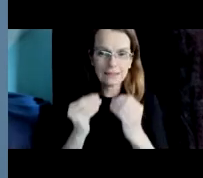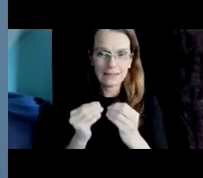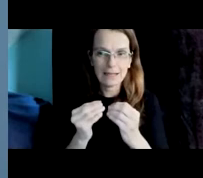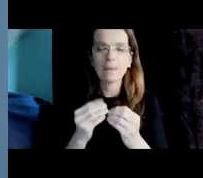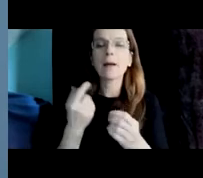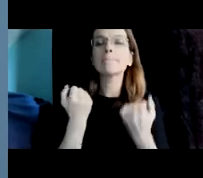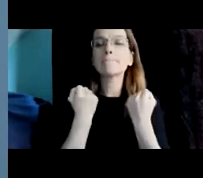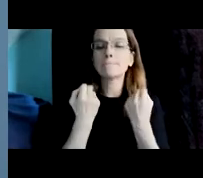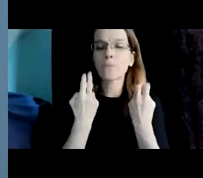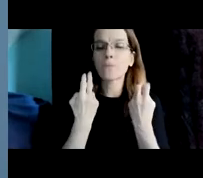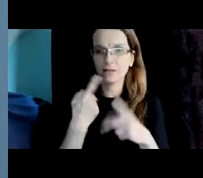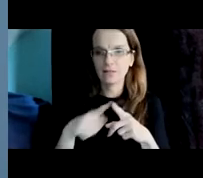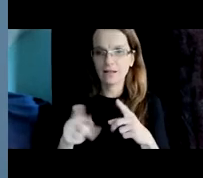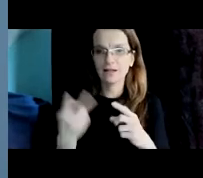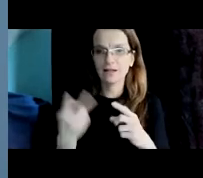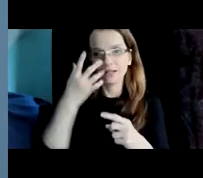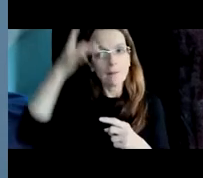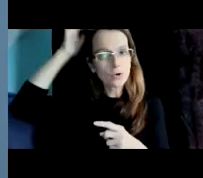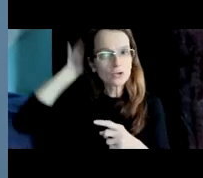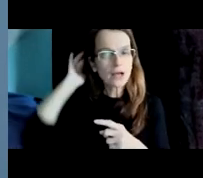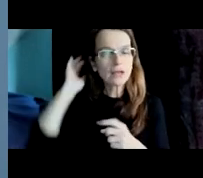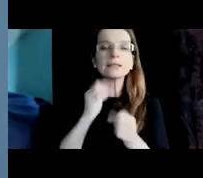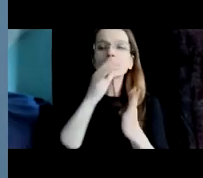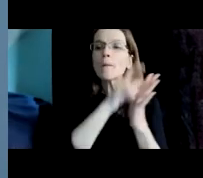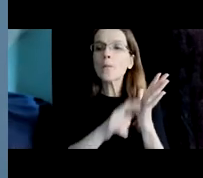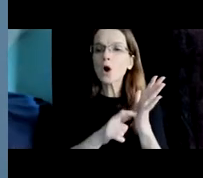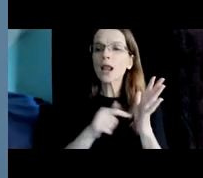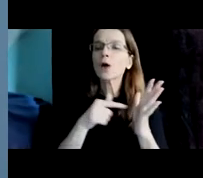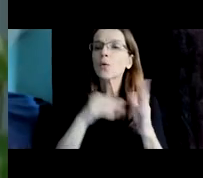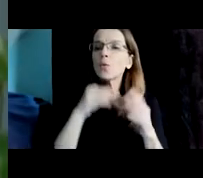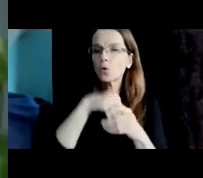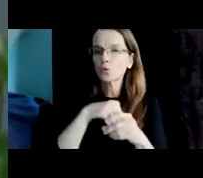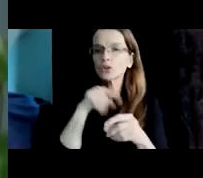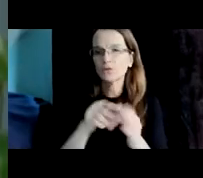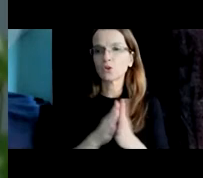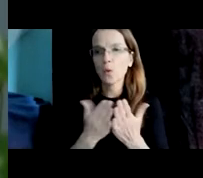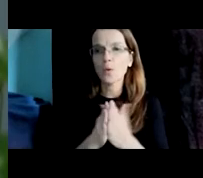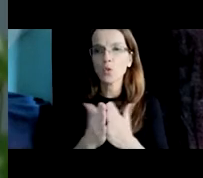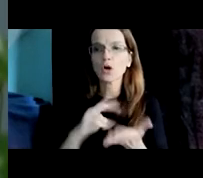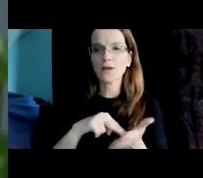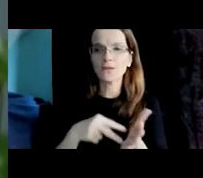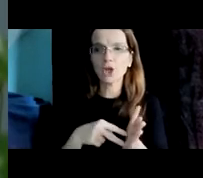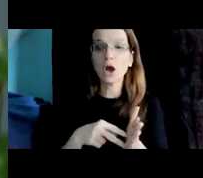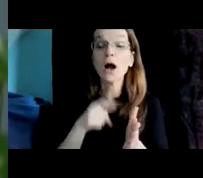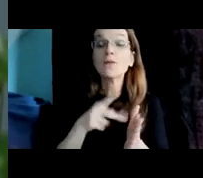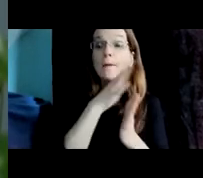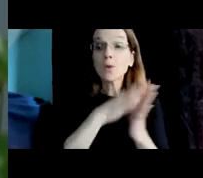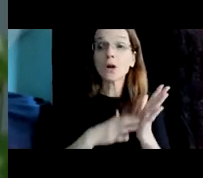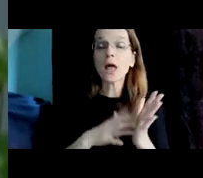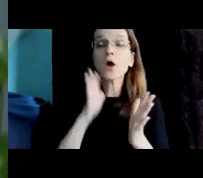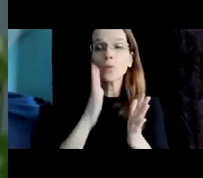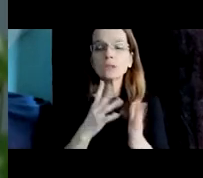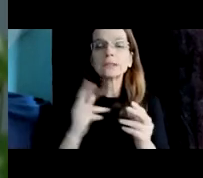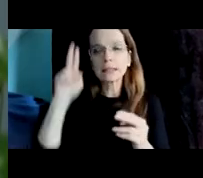pomemben del predstavlja možgani, je poglavje vključeno v pričujočo monografijo. V poglavju o možganih se boste seznanili z